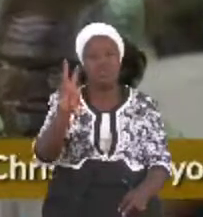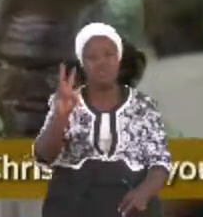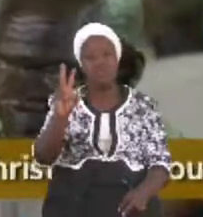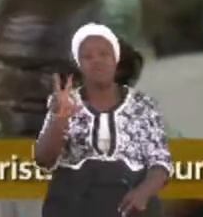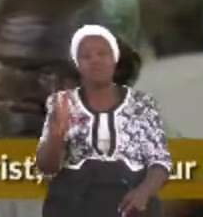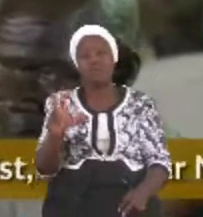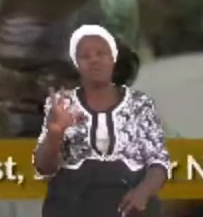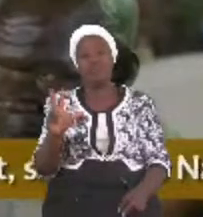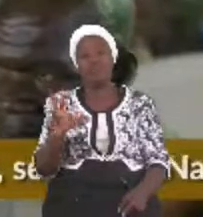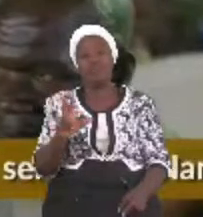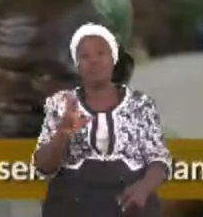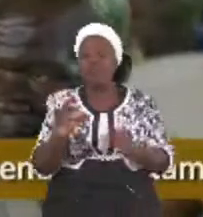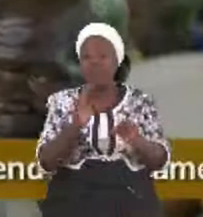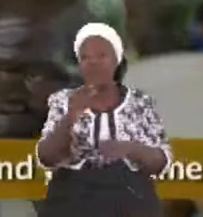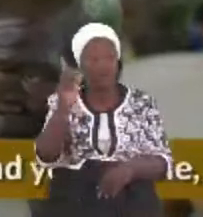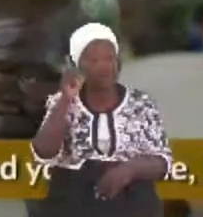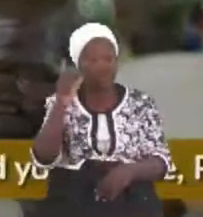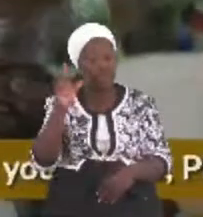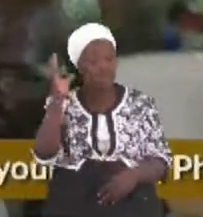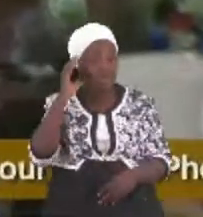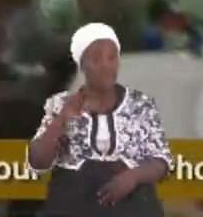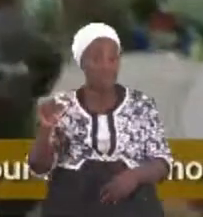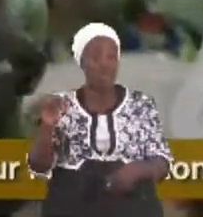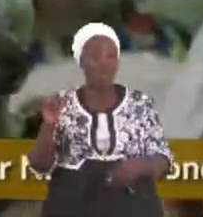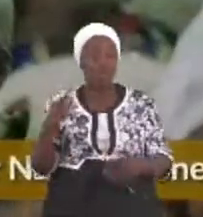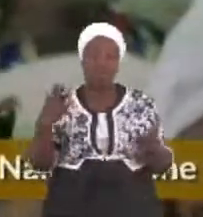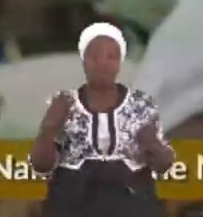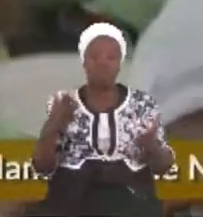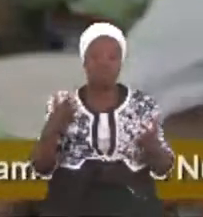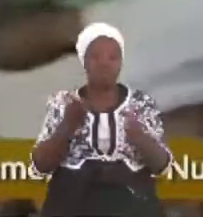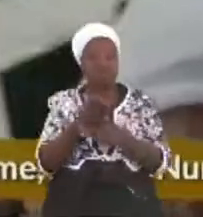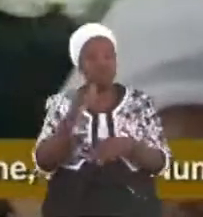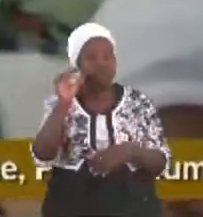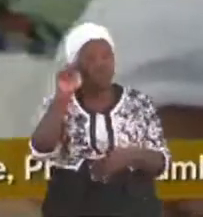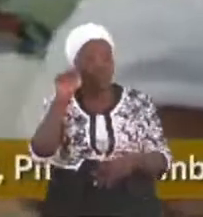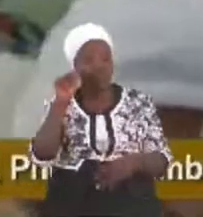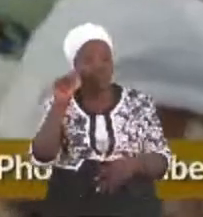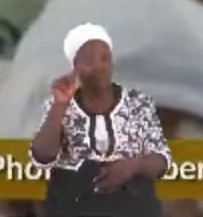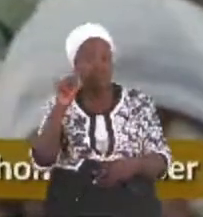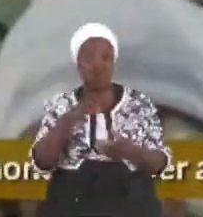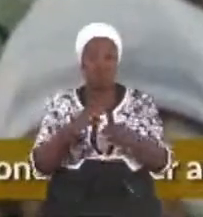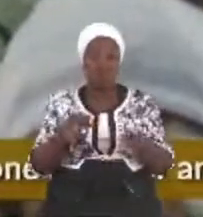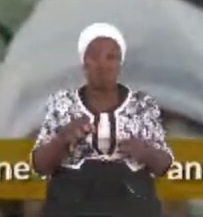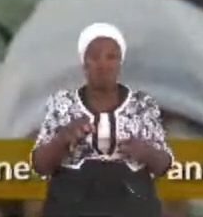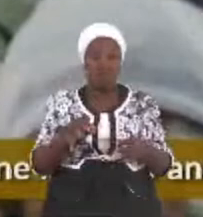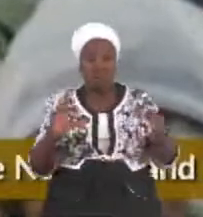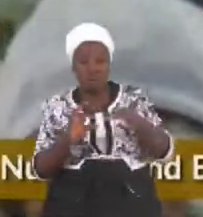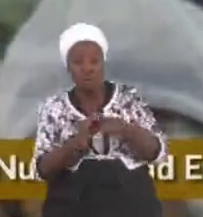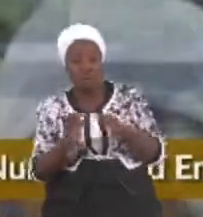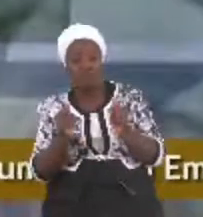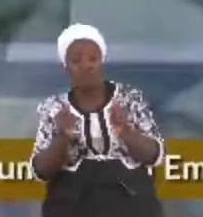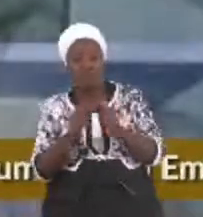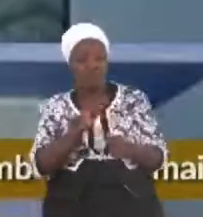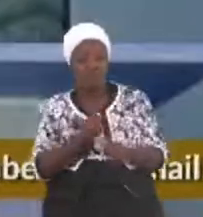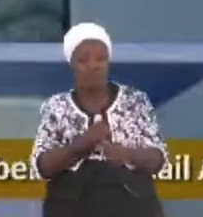+234 91 54 44 92 62. Si vous écoutez à la radio ou à la télévision, si vous êtes connecté